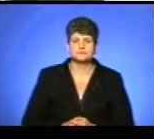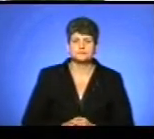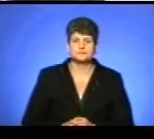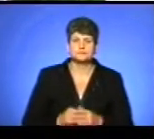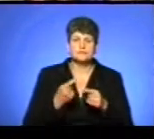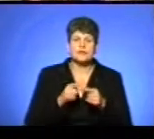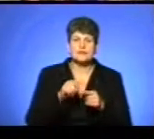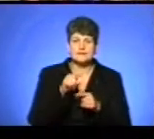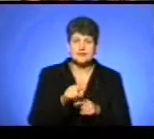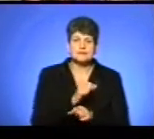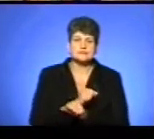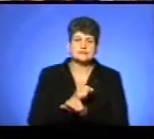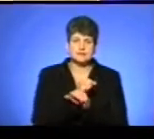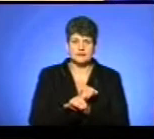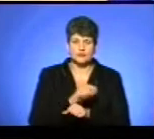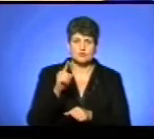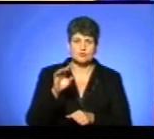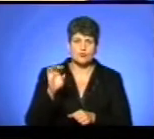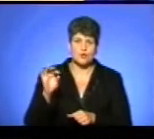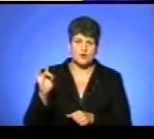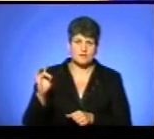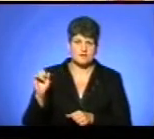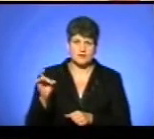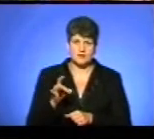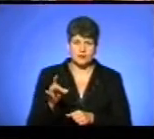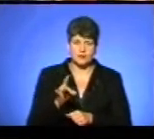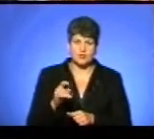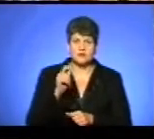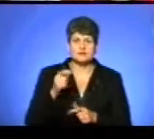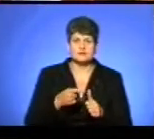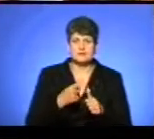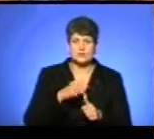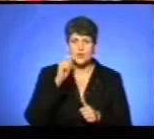Це санаторій на Зборівщині, у якому діє табір «Україна єдина».